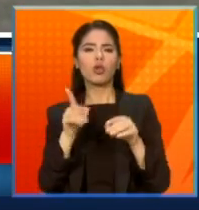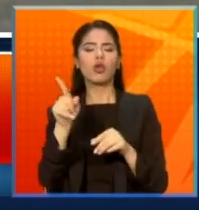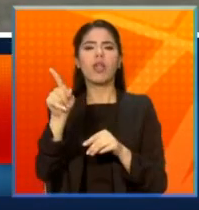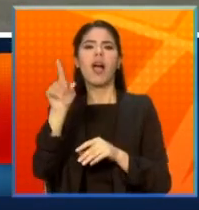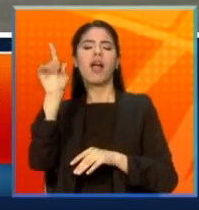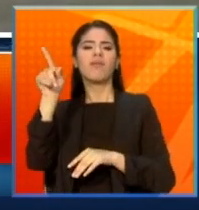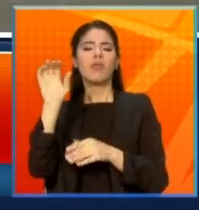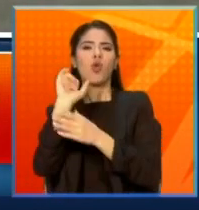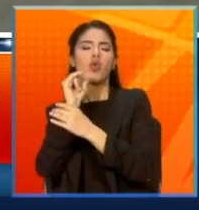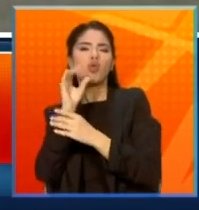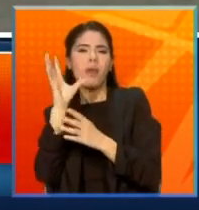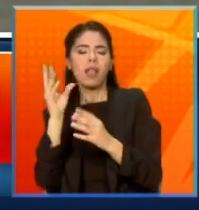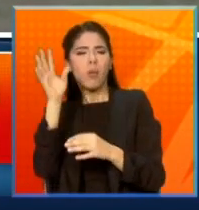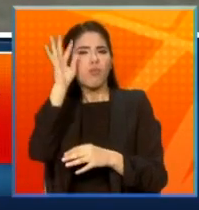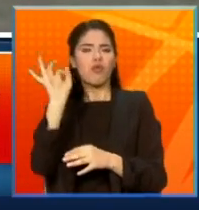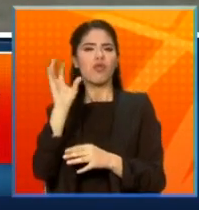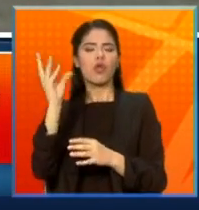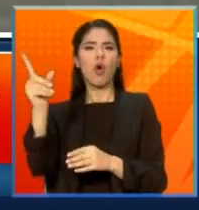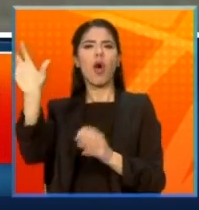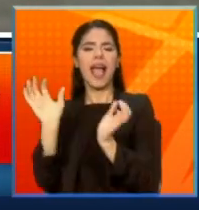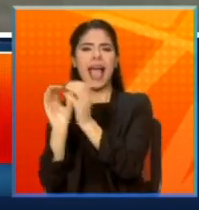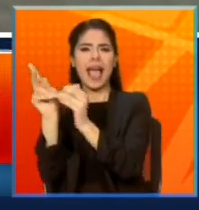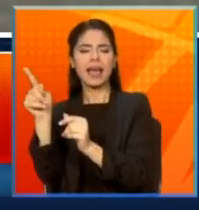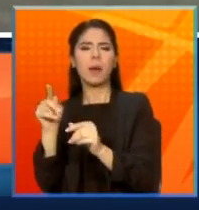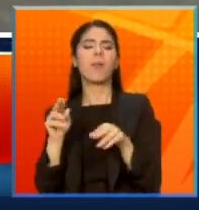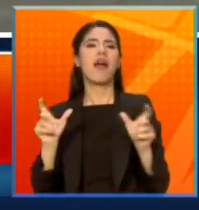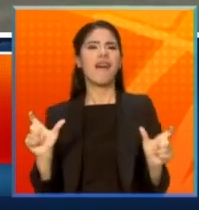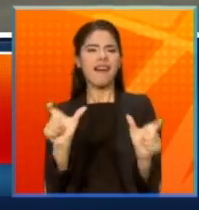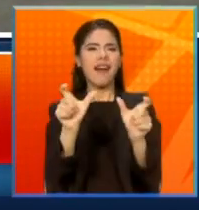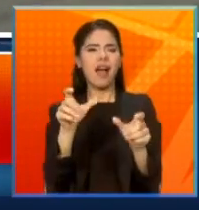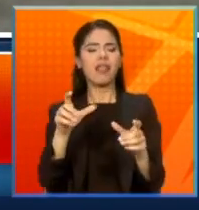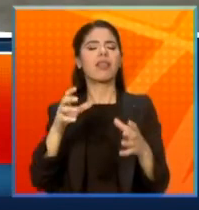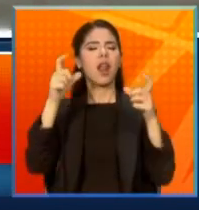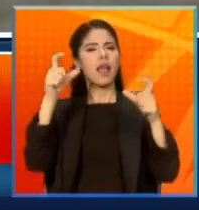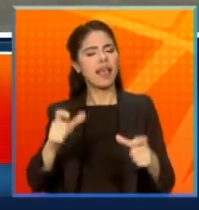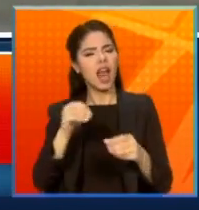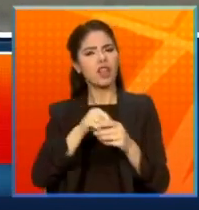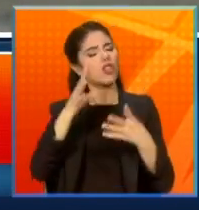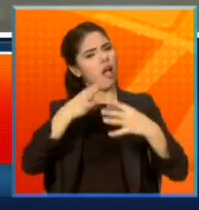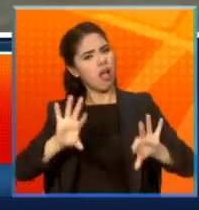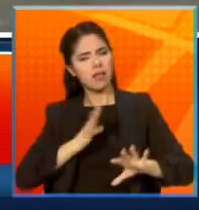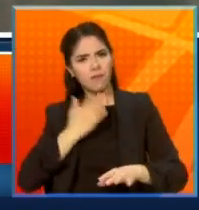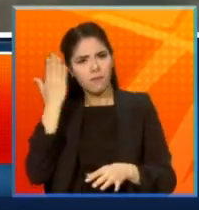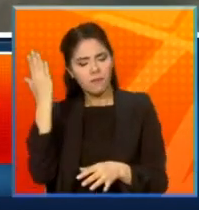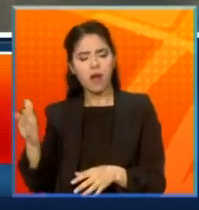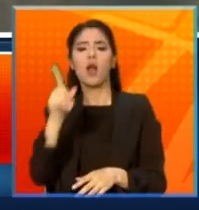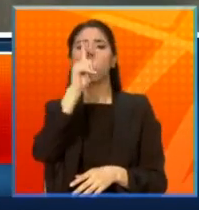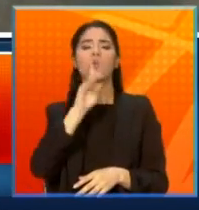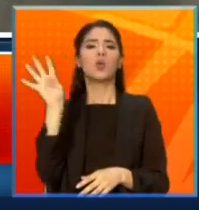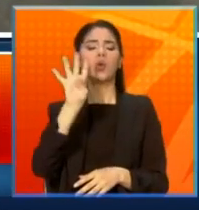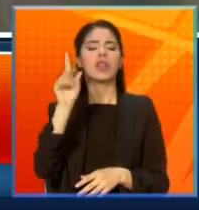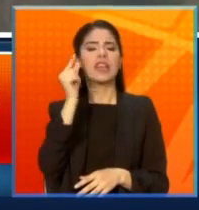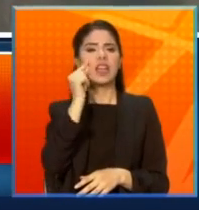deneyimli olan bir ekibin Ankara'da karantina merkezlerimizde hazır bulunmasıydı. 140 kişi